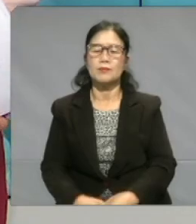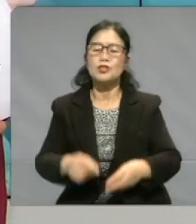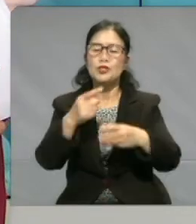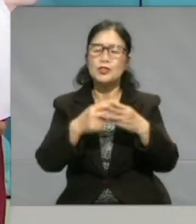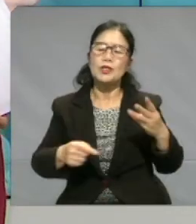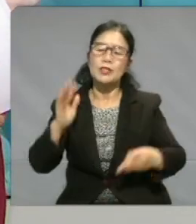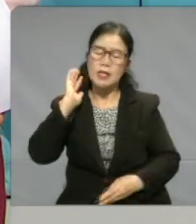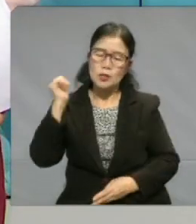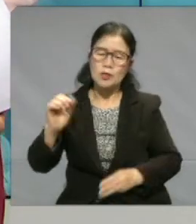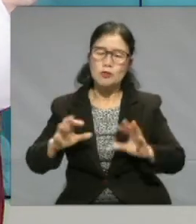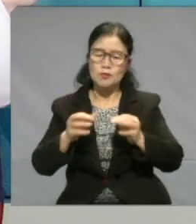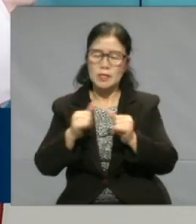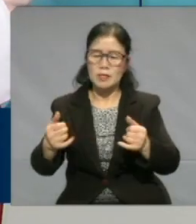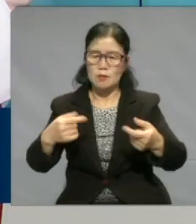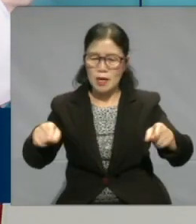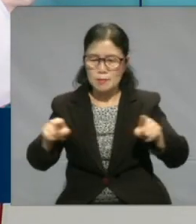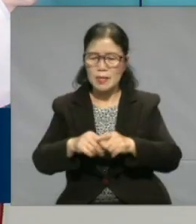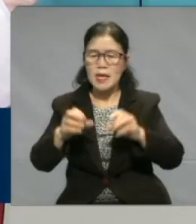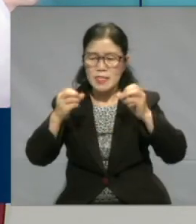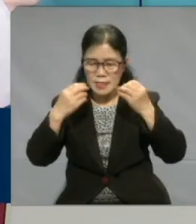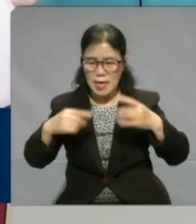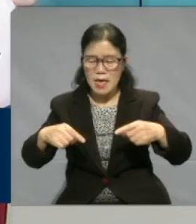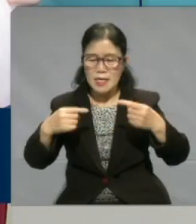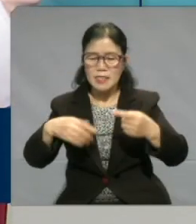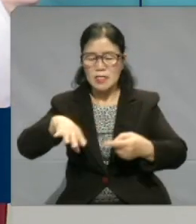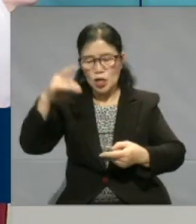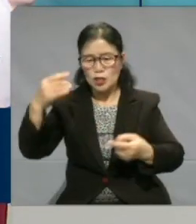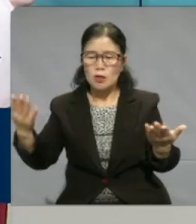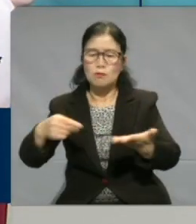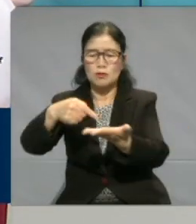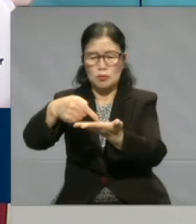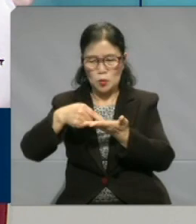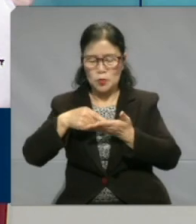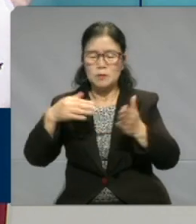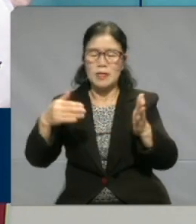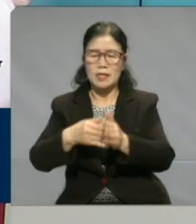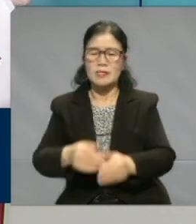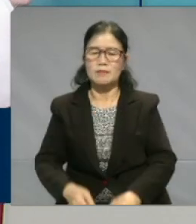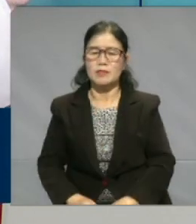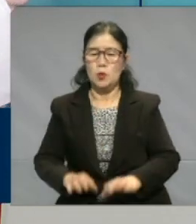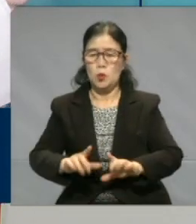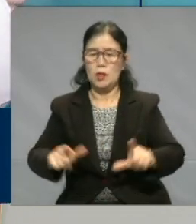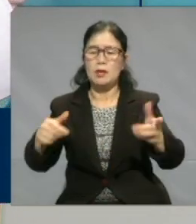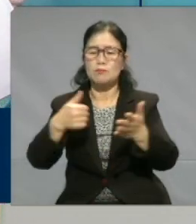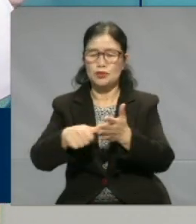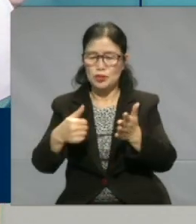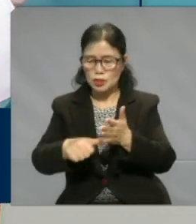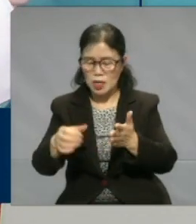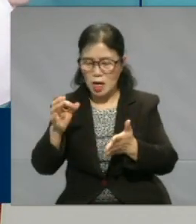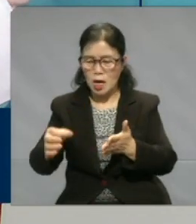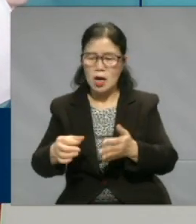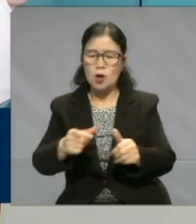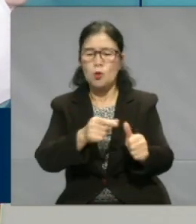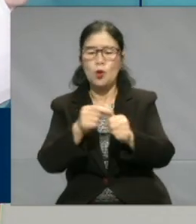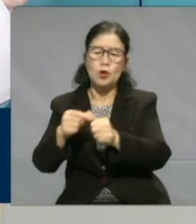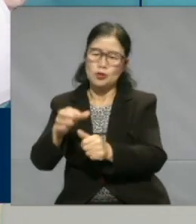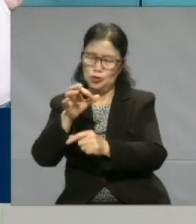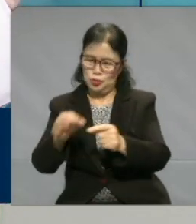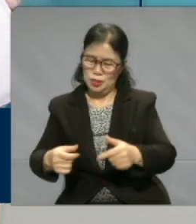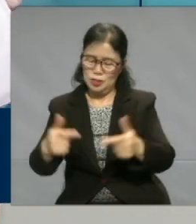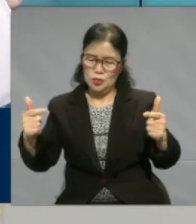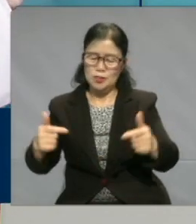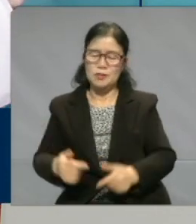윤석열 대통령이 국민들과 함께 새해 첫 정부 업무 보고를 받았습니다. 올해 물가와 고용률이 나아질